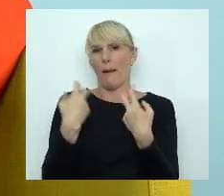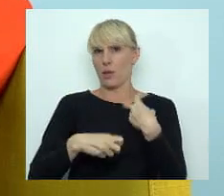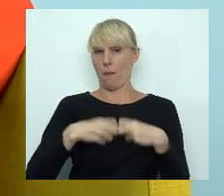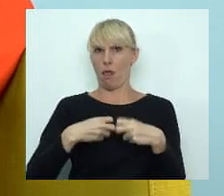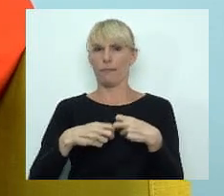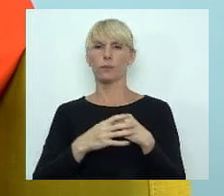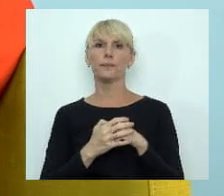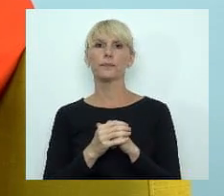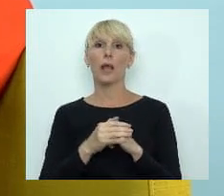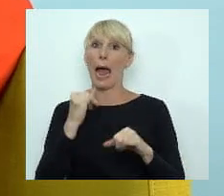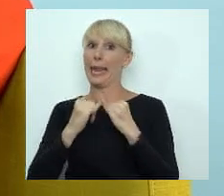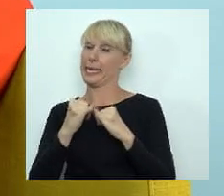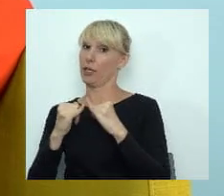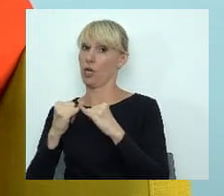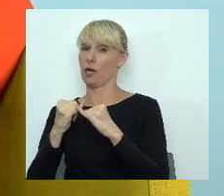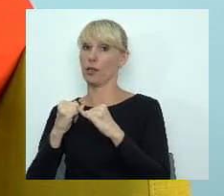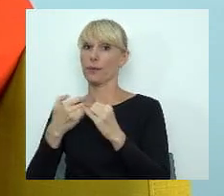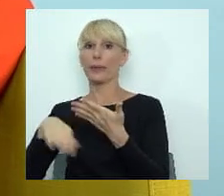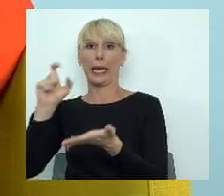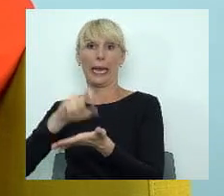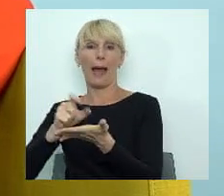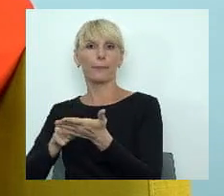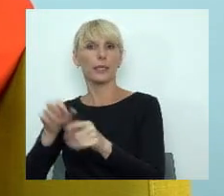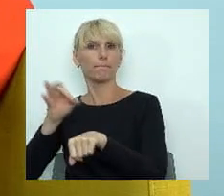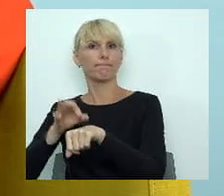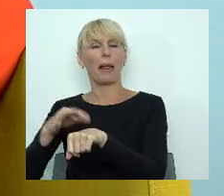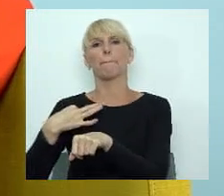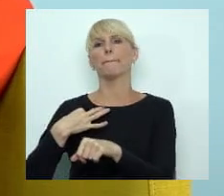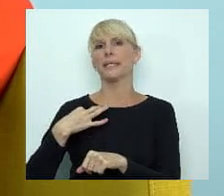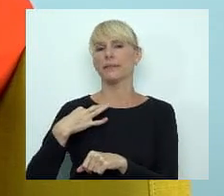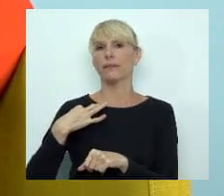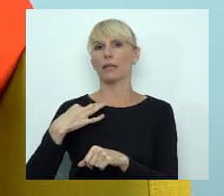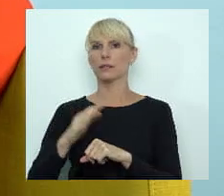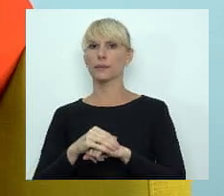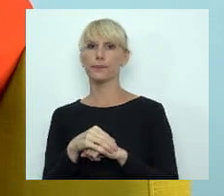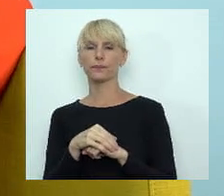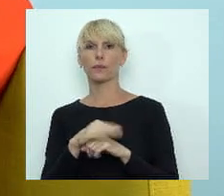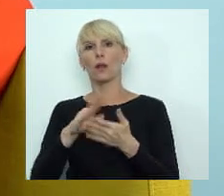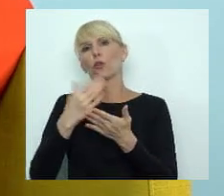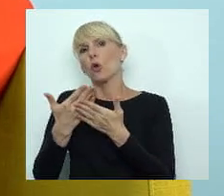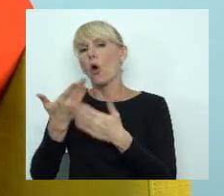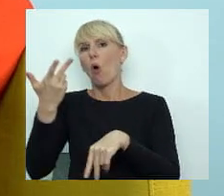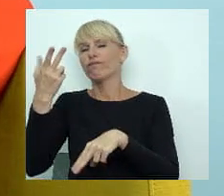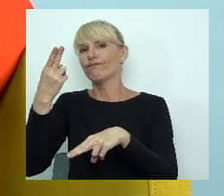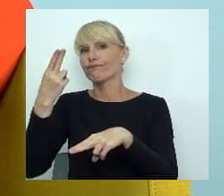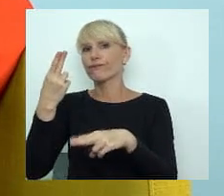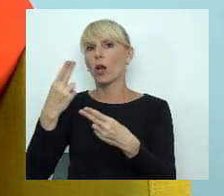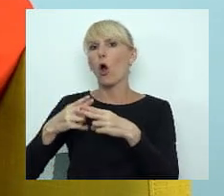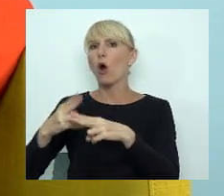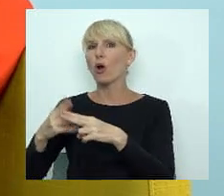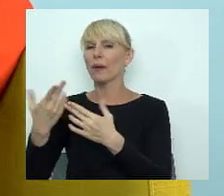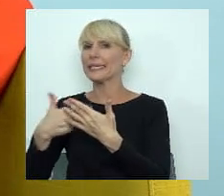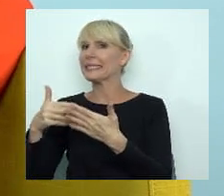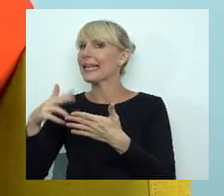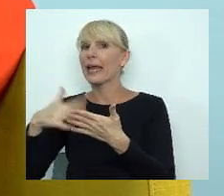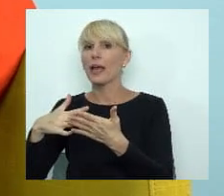Natomiast jeżeli siedzę pod gabinetem, który jest dedykowany pewnym chorobom, co do których ja